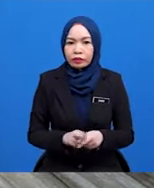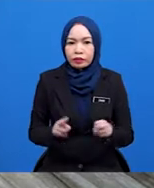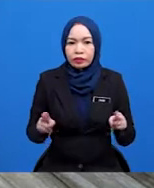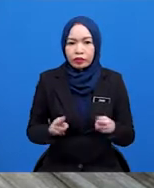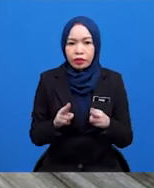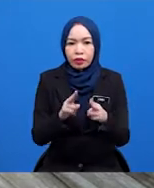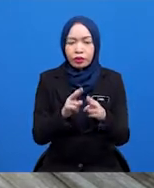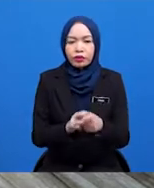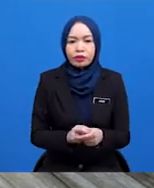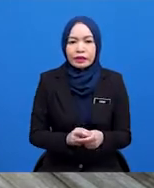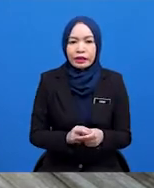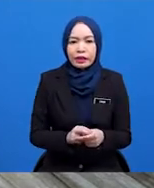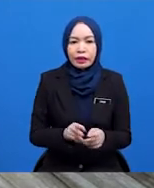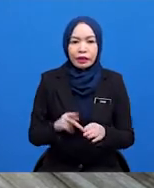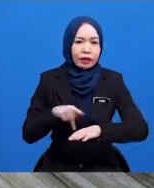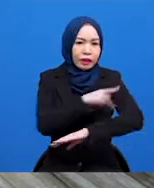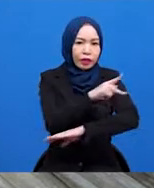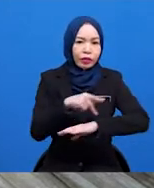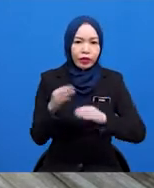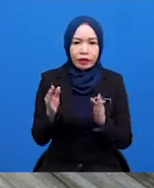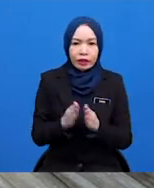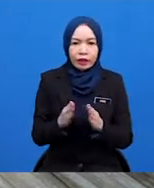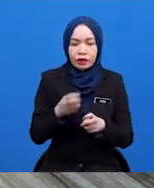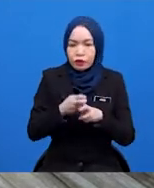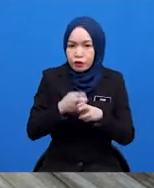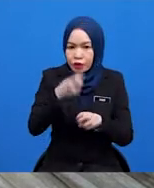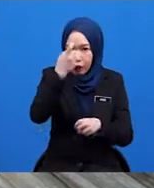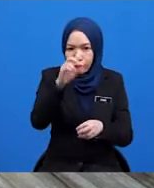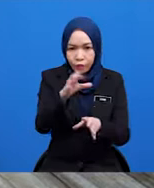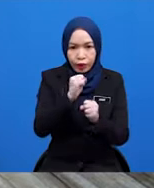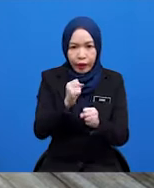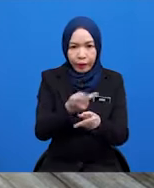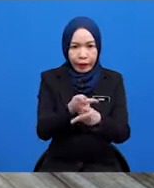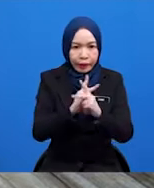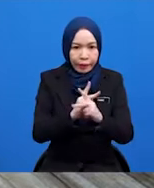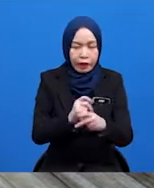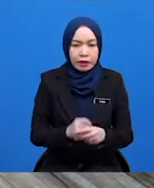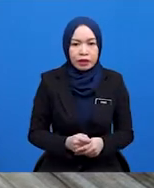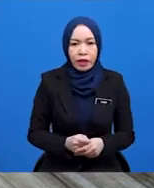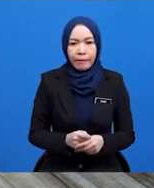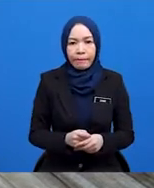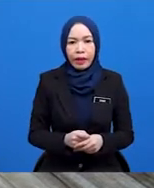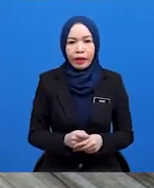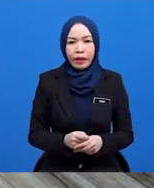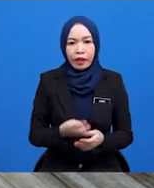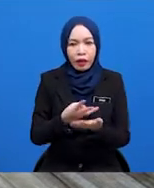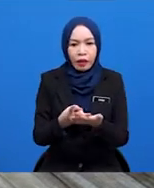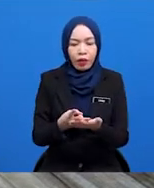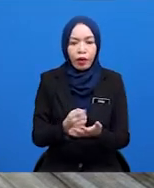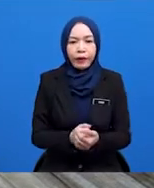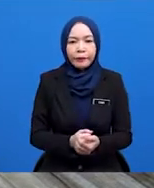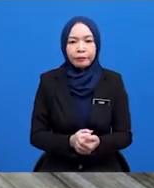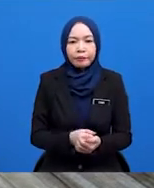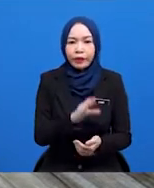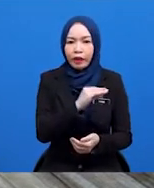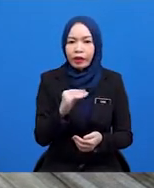sukar untuk mendapatkan pinjaman bank dan akhirnya modal banyak bergantung kepada